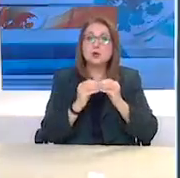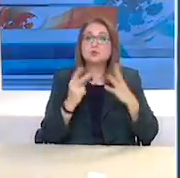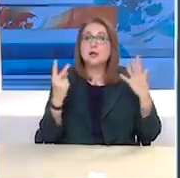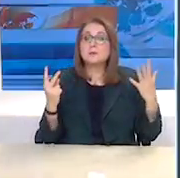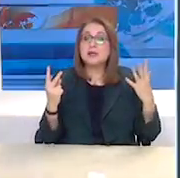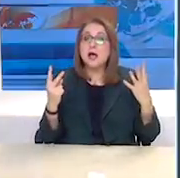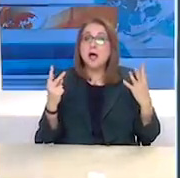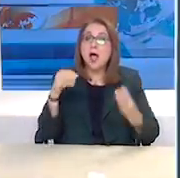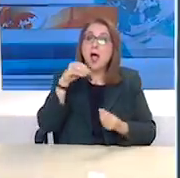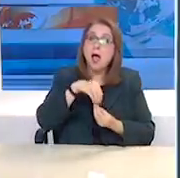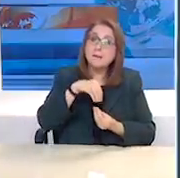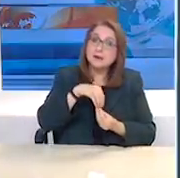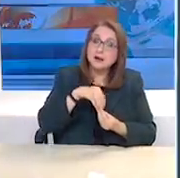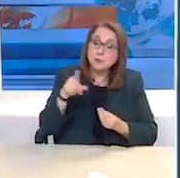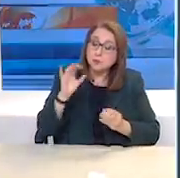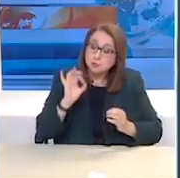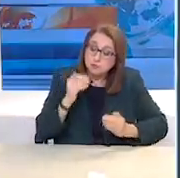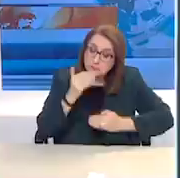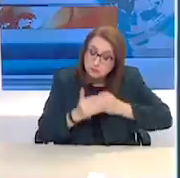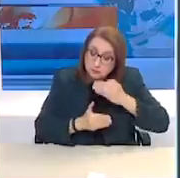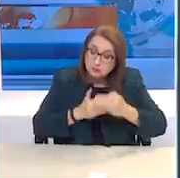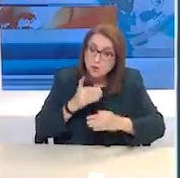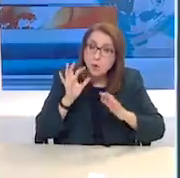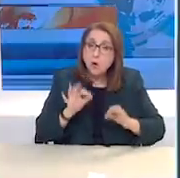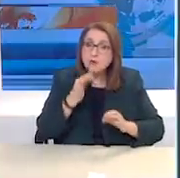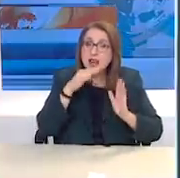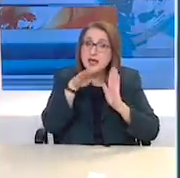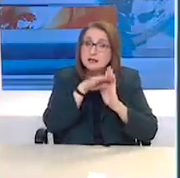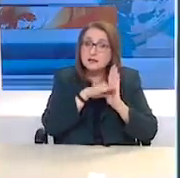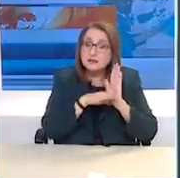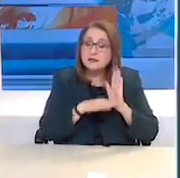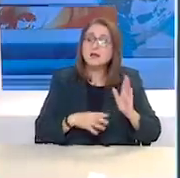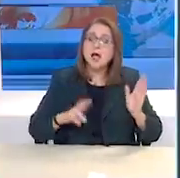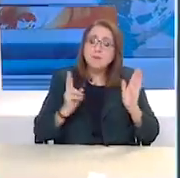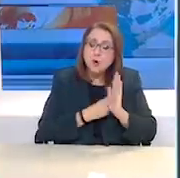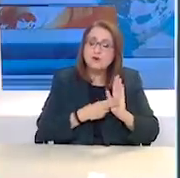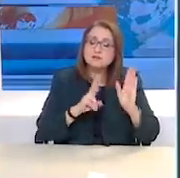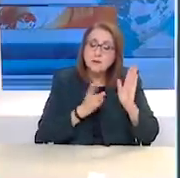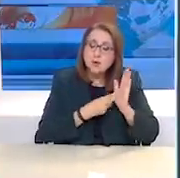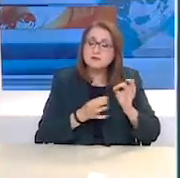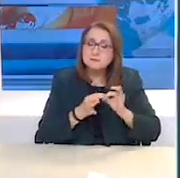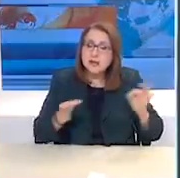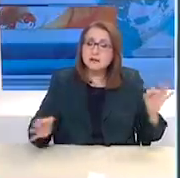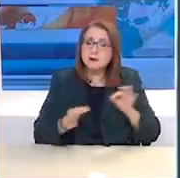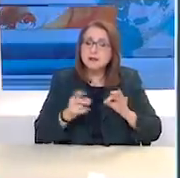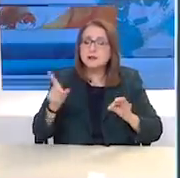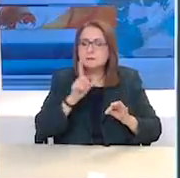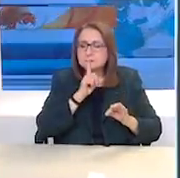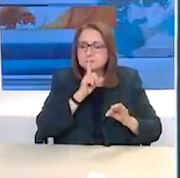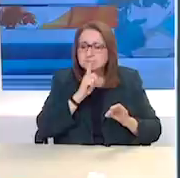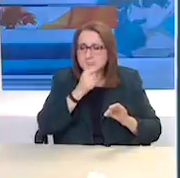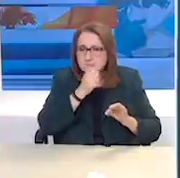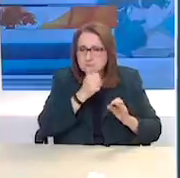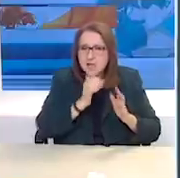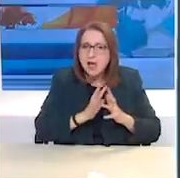ακολουθήσουν τις διαδικασίες που προβλέπονται από τις μικρές και μεγάλες απαγορεύσεις που αφορούν στην ευρύτερη περιοχή